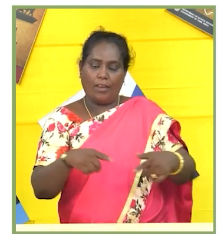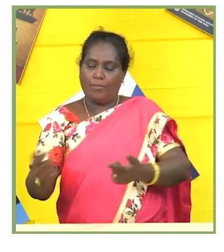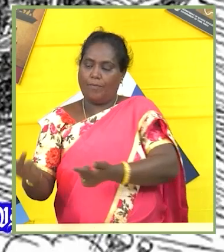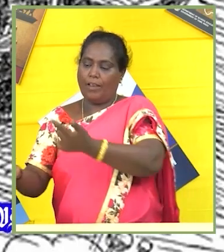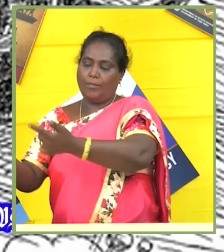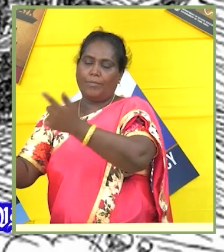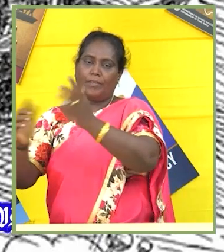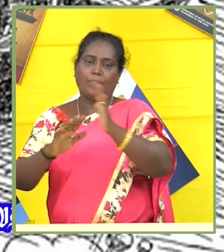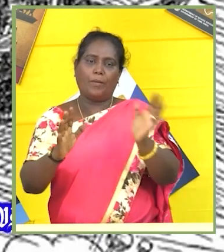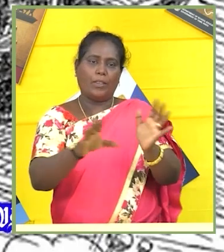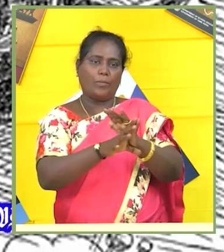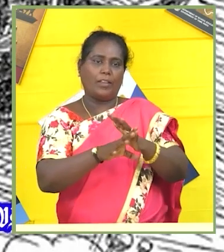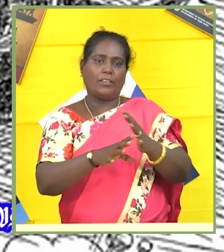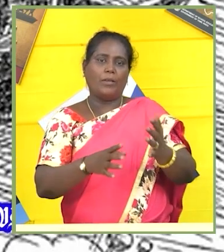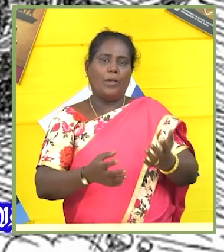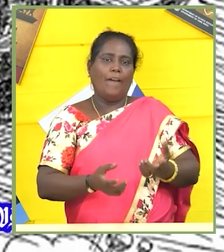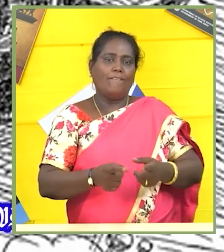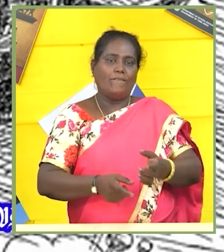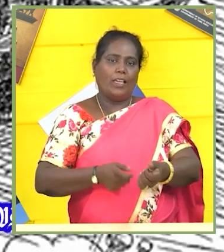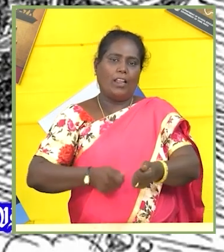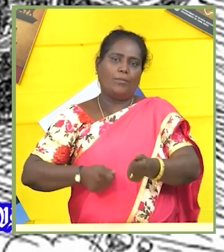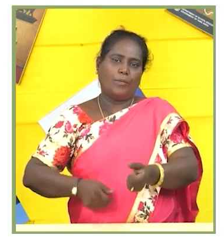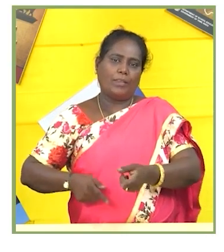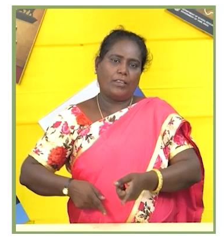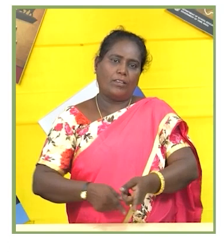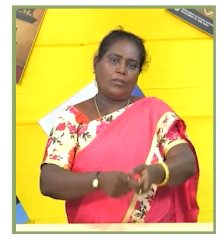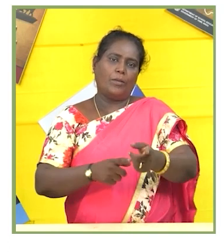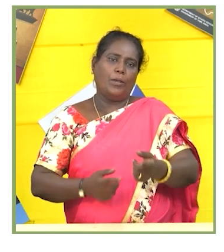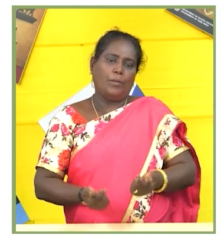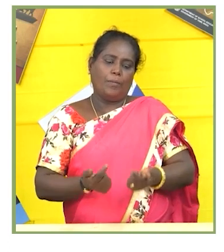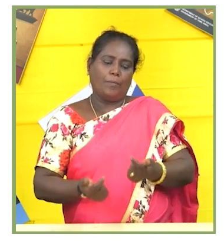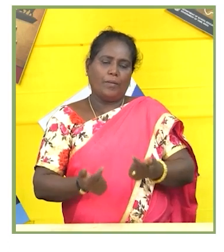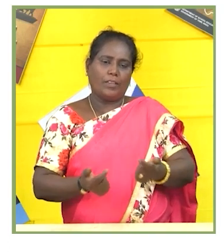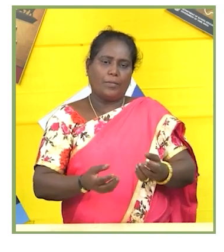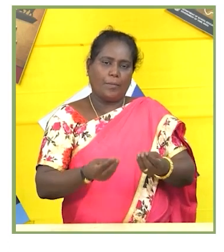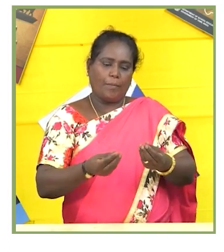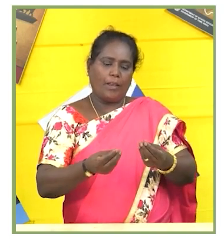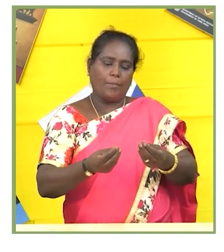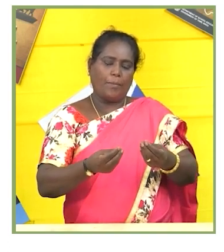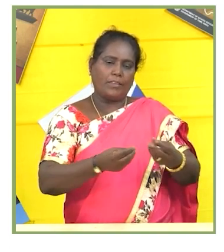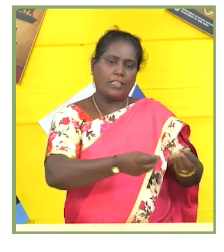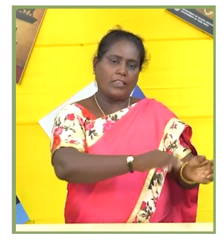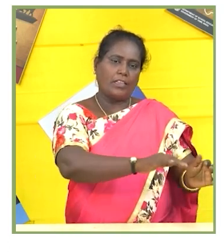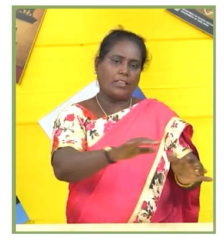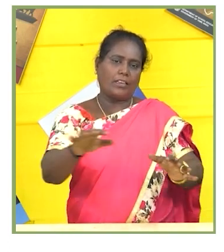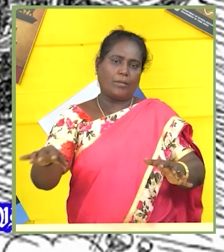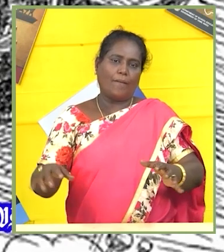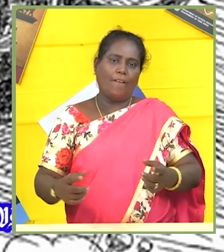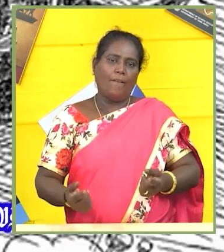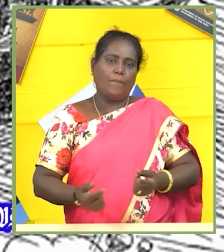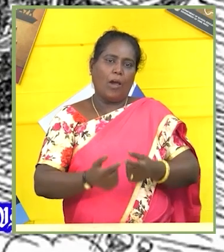மக்களின் அடையாளத்தோடும், வயலும் வயல் சார்ந்த இடமாகிய மருத நிலத்து மக்களின் வேளாண் உற்பத்தி